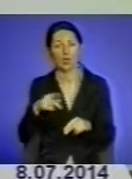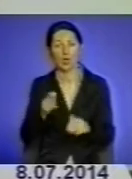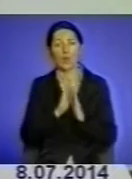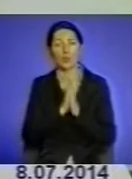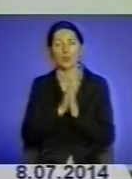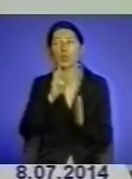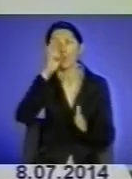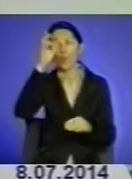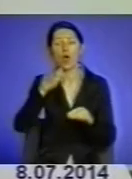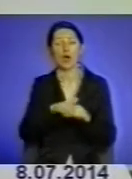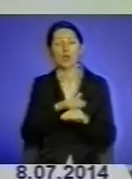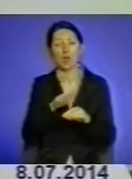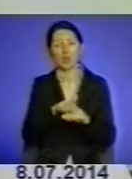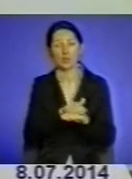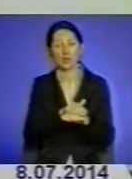ласки